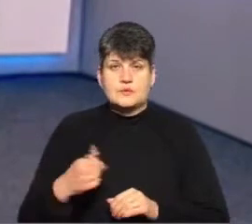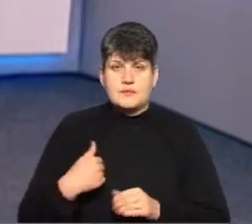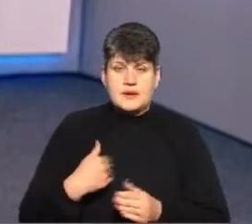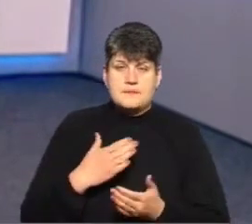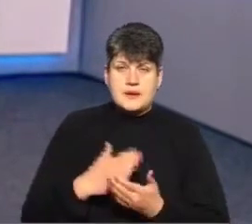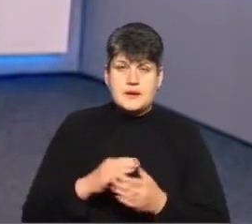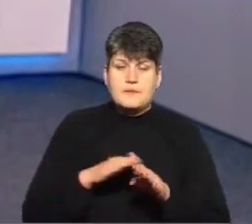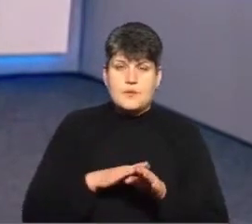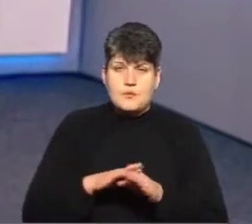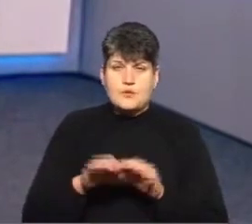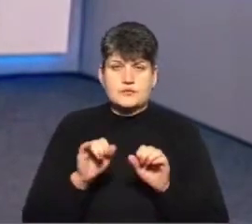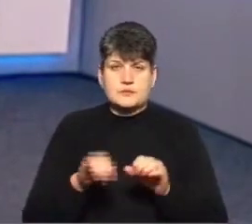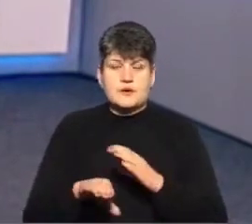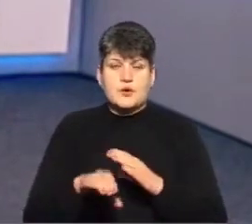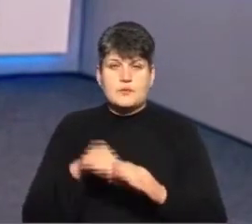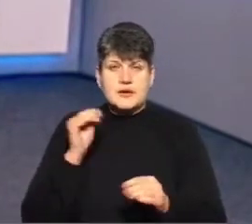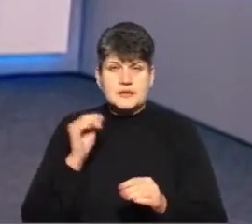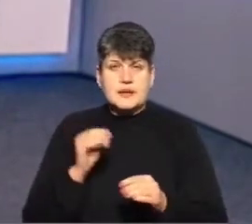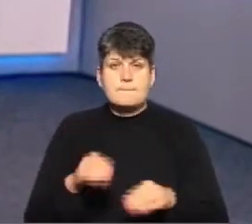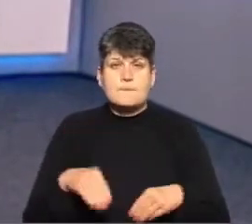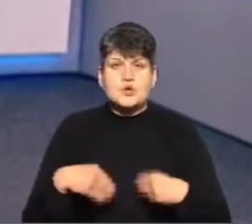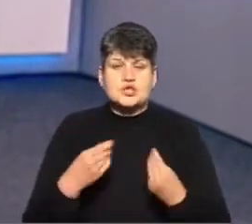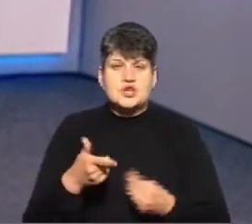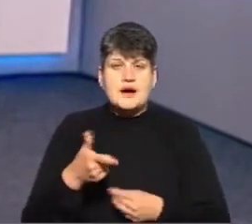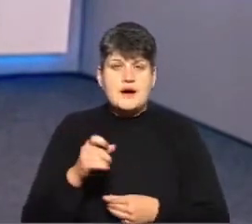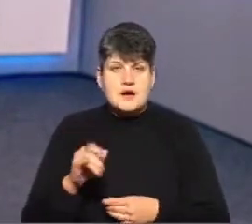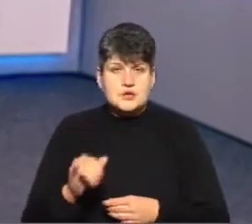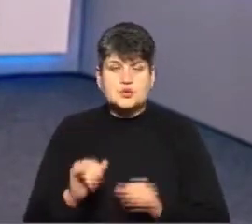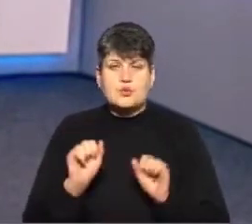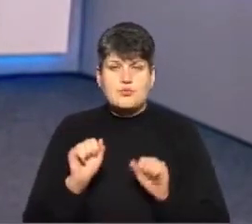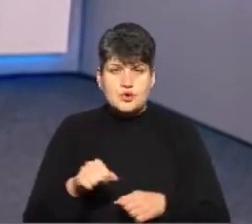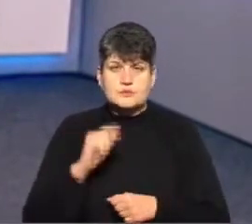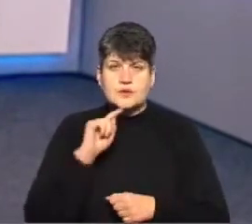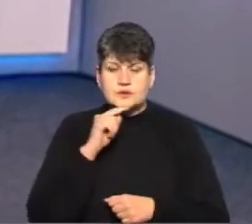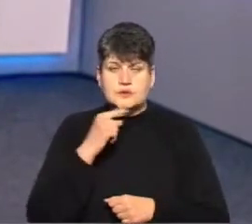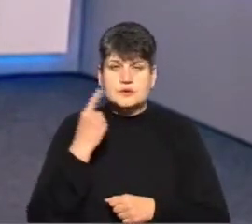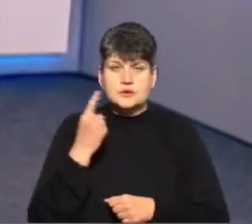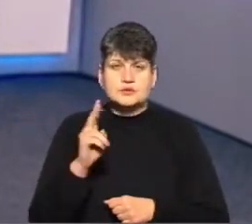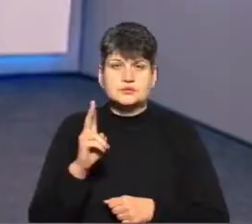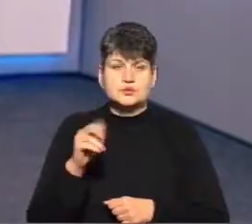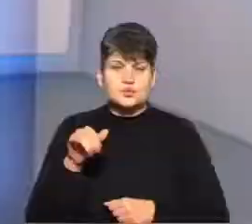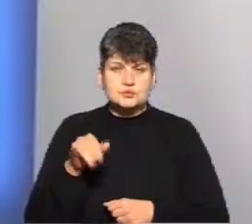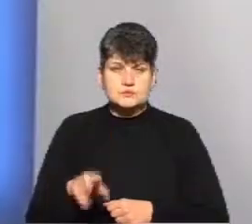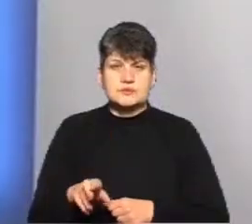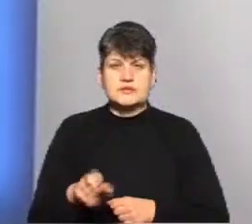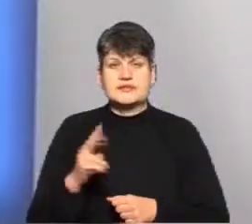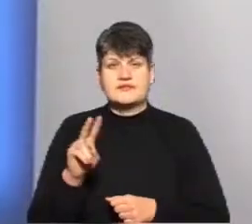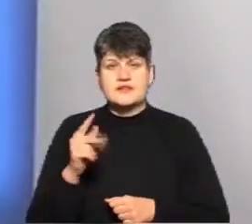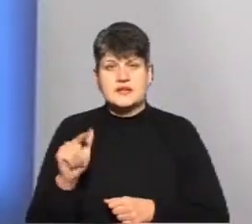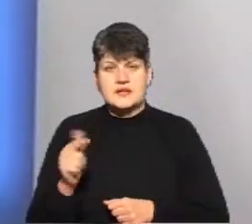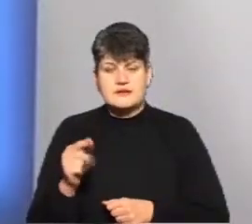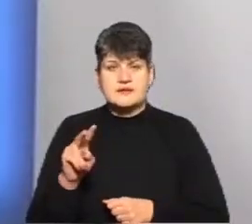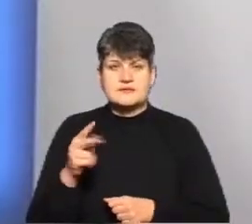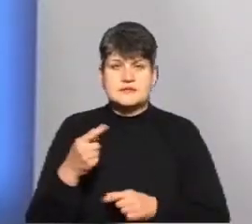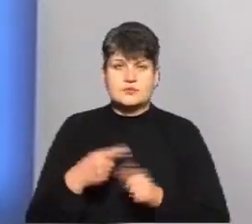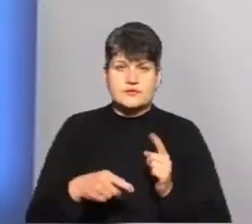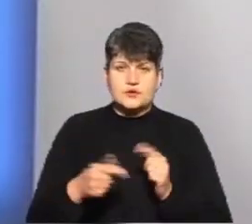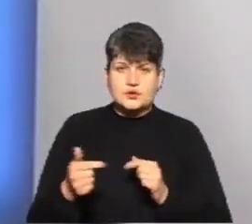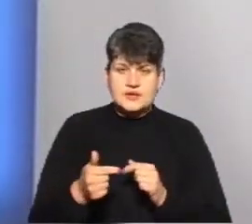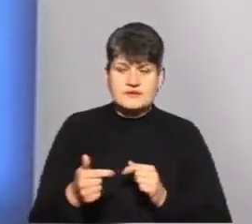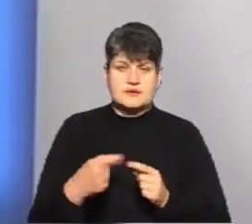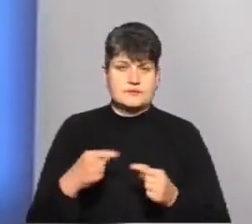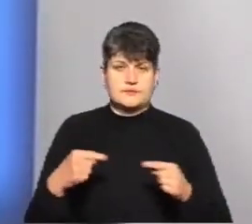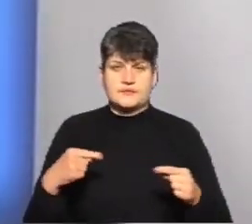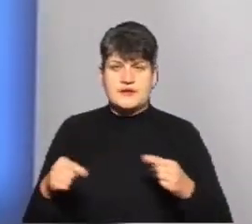вибирати постачальника газу. Тобто можемо економити на одному кубі 2 гривні, 2,5, як який місяць. Вартість газу